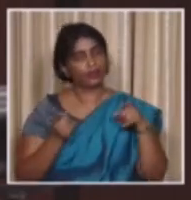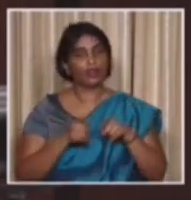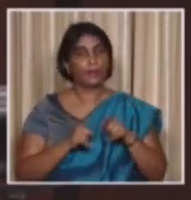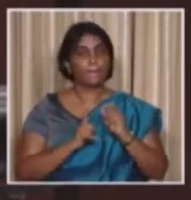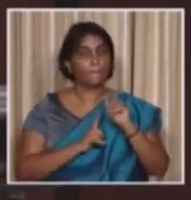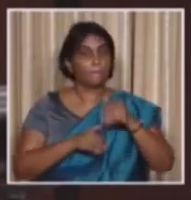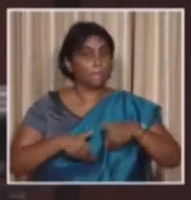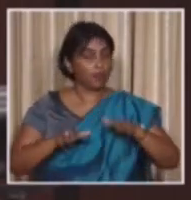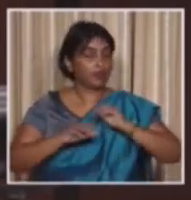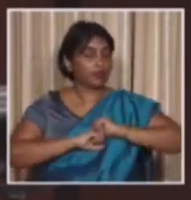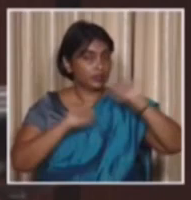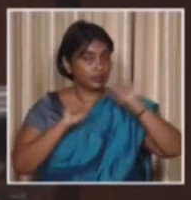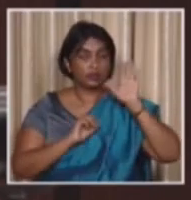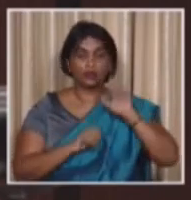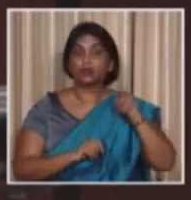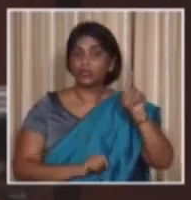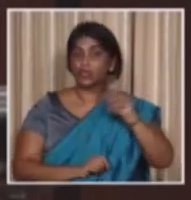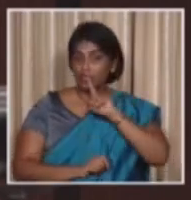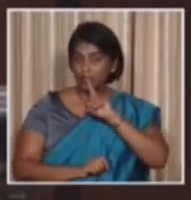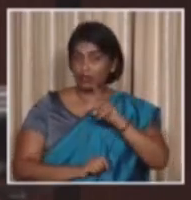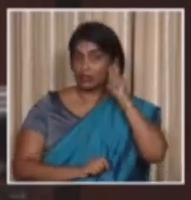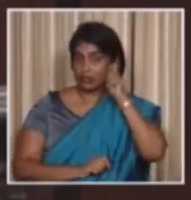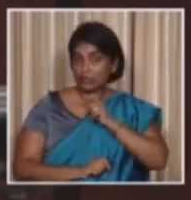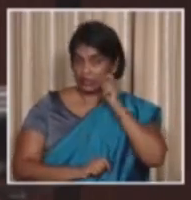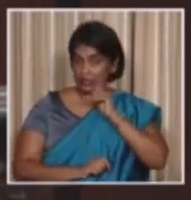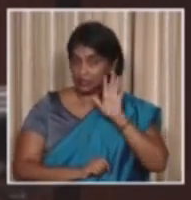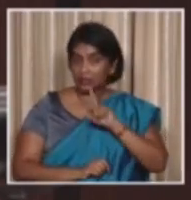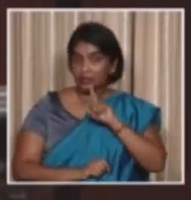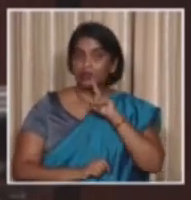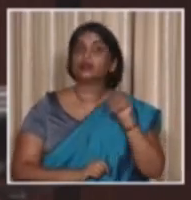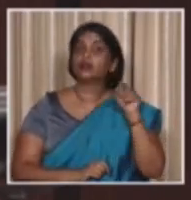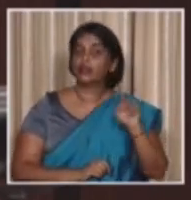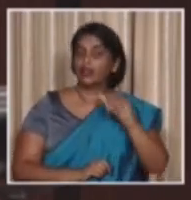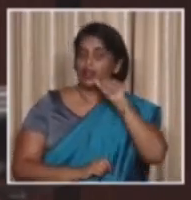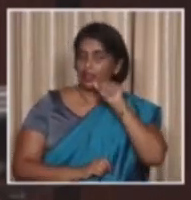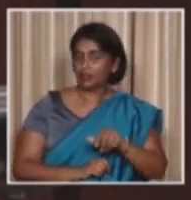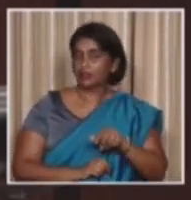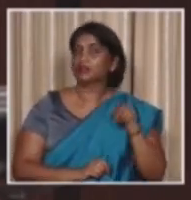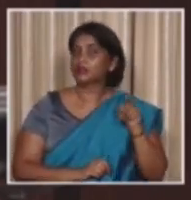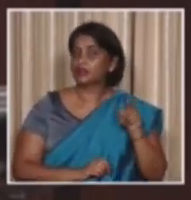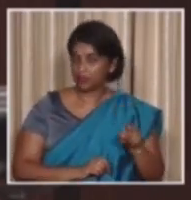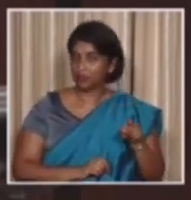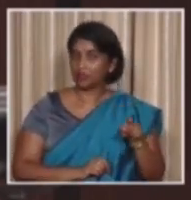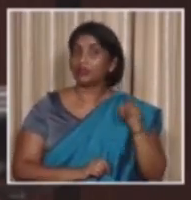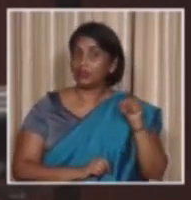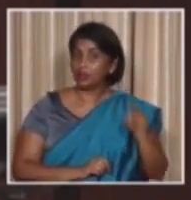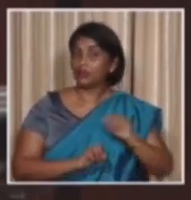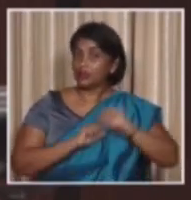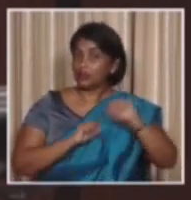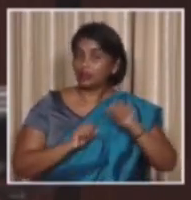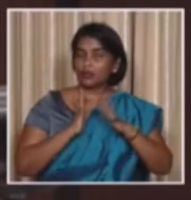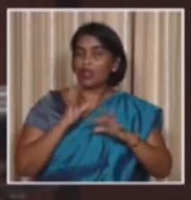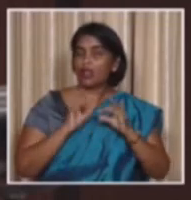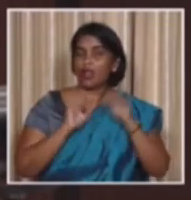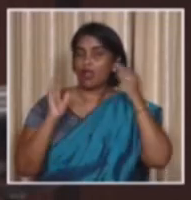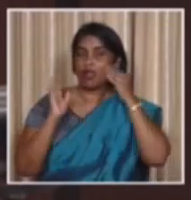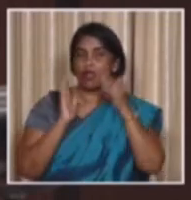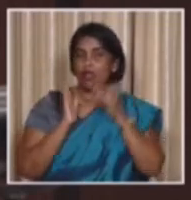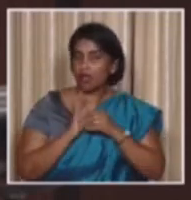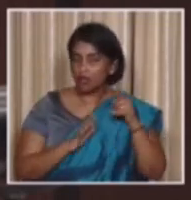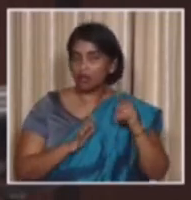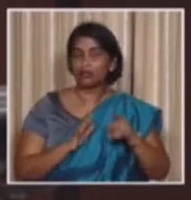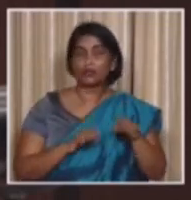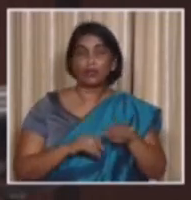சொன்னால் நிச்சயமாக அவர்களுடைய போராட்டத்தினுடைய பாதை திசை திருப்பப்படும். உங்களுக்கு அவர்கள் அகிம்சை வழியிலே